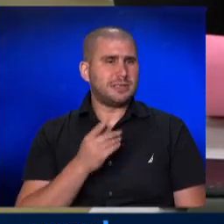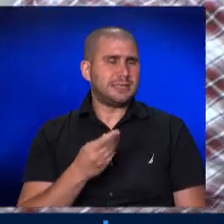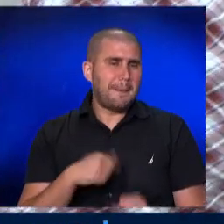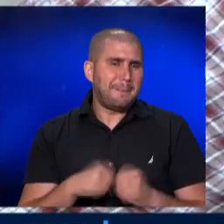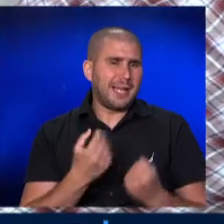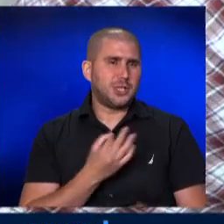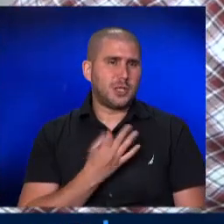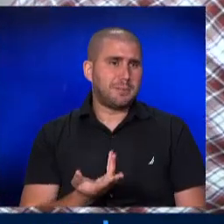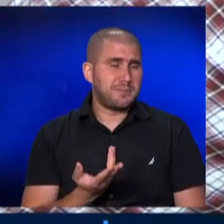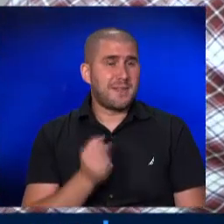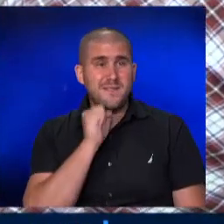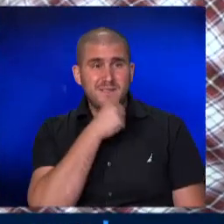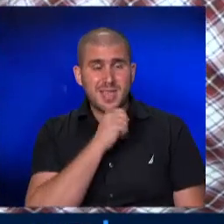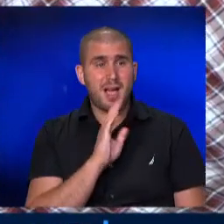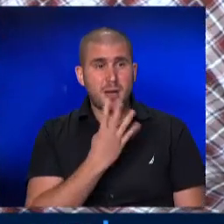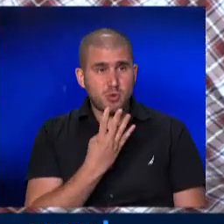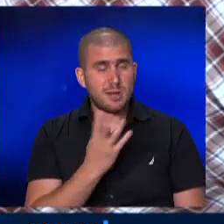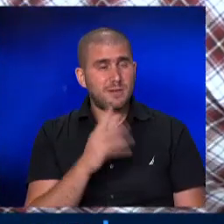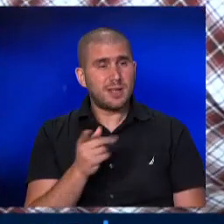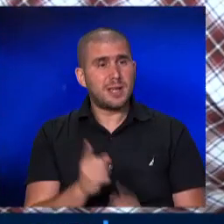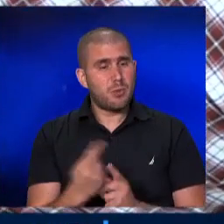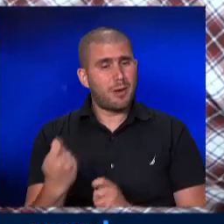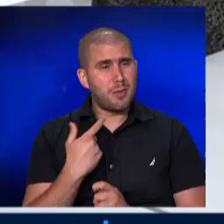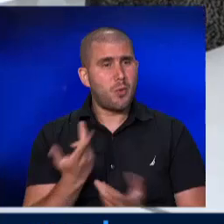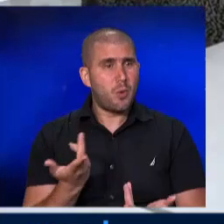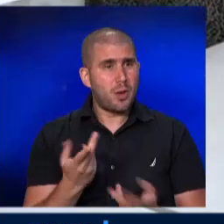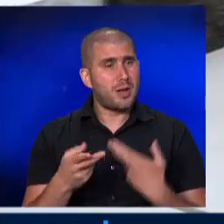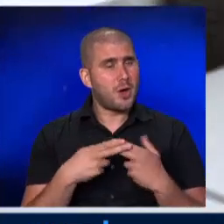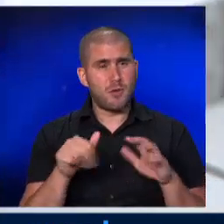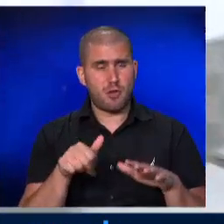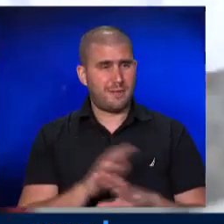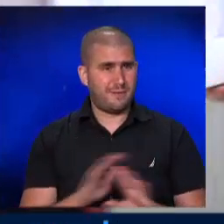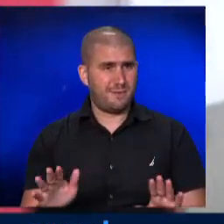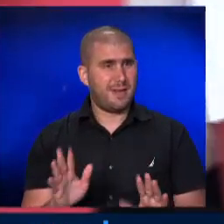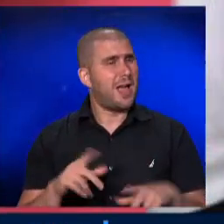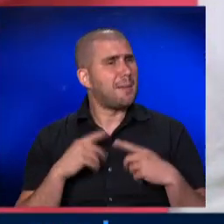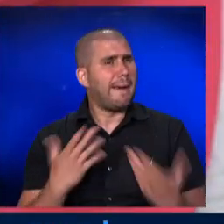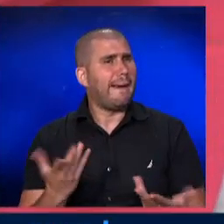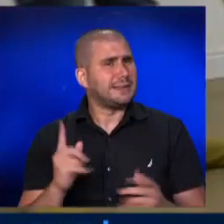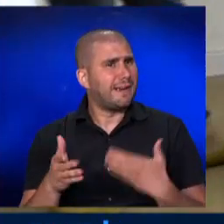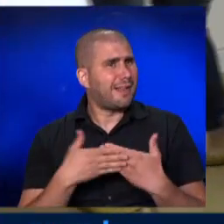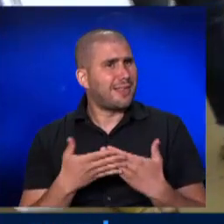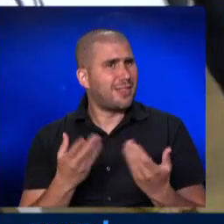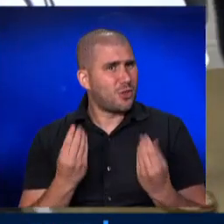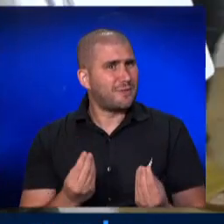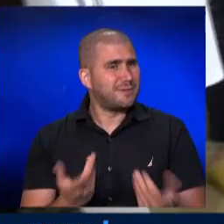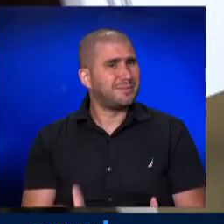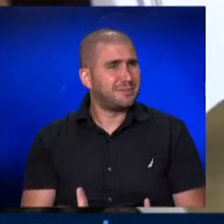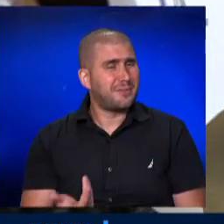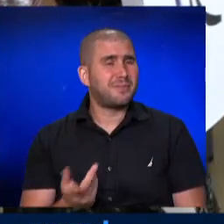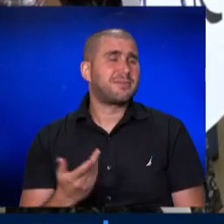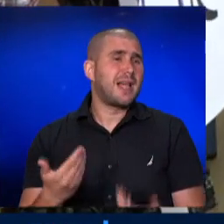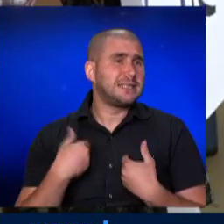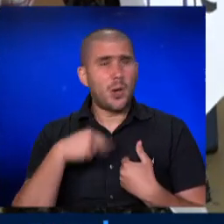משלמת. הוותק של 4 שנים, איזשהו גמול, מתקרב ל6. איך חיים ככה? צריך להתחתן טוב. עזרה,